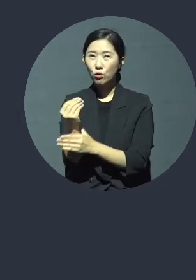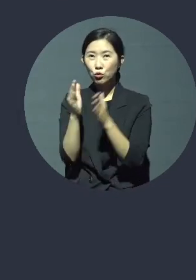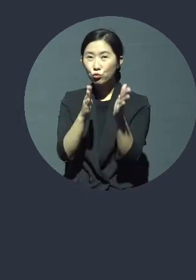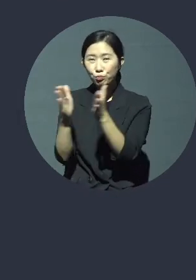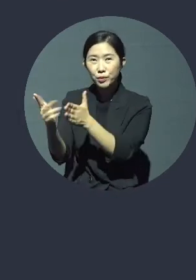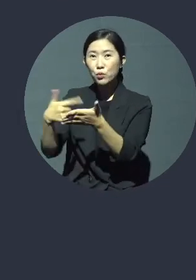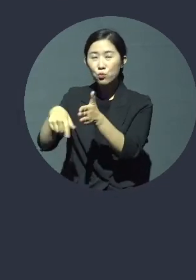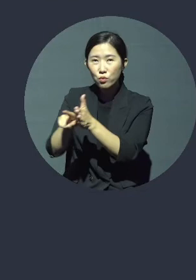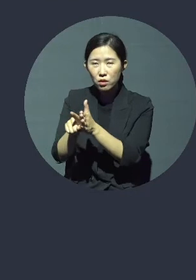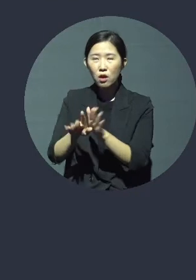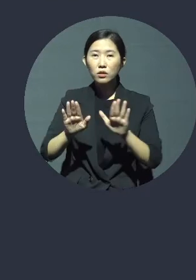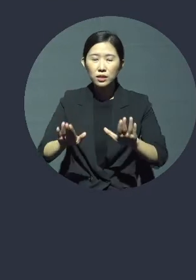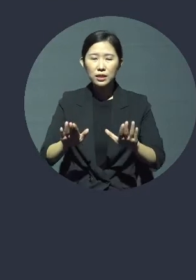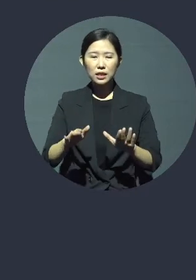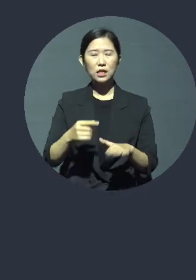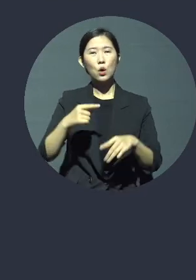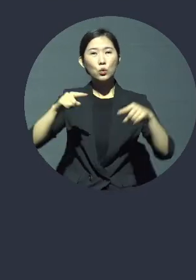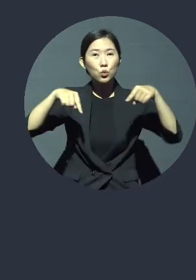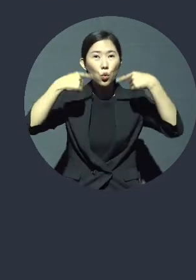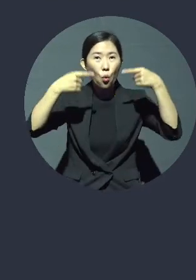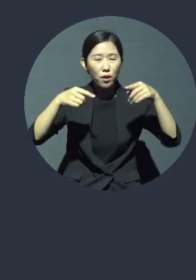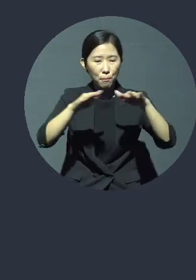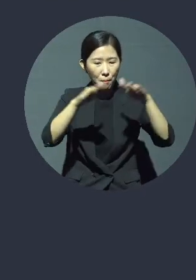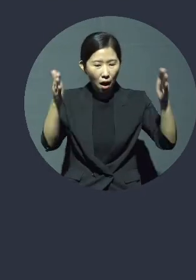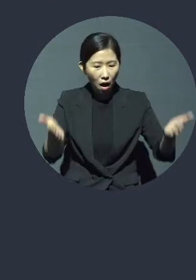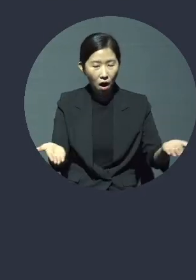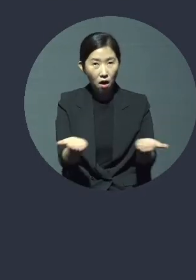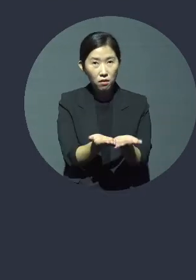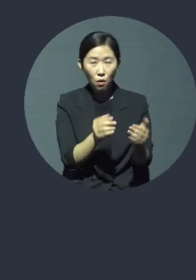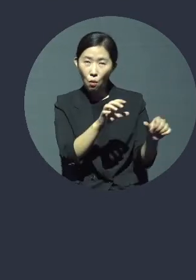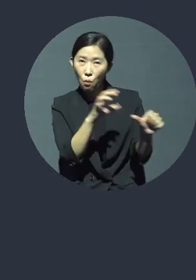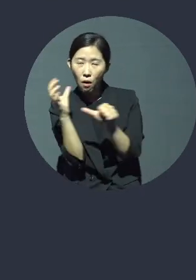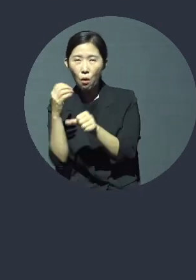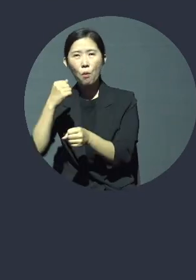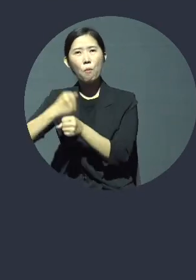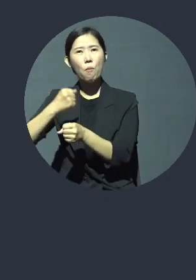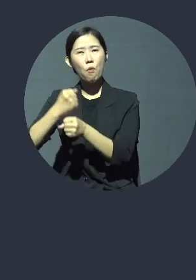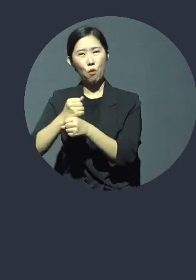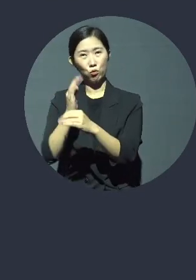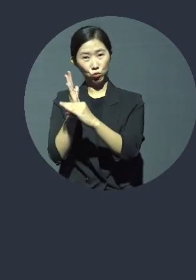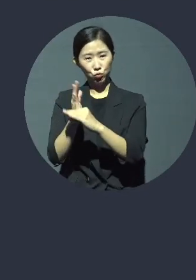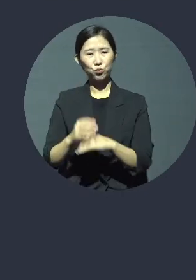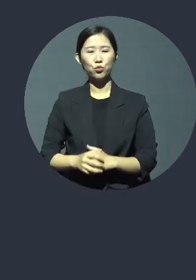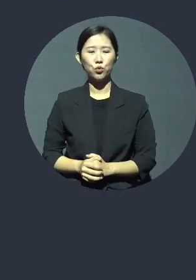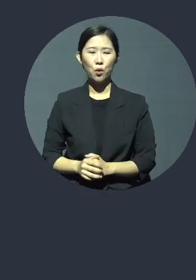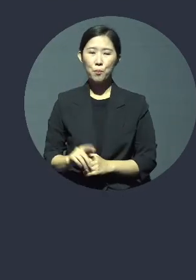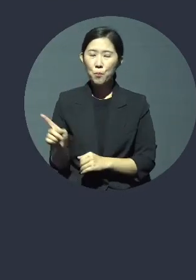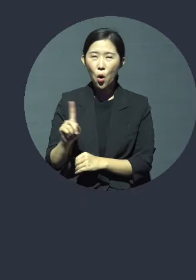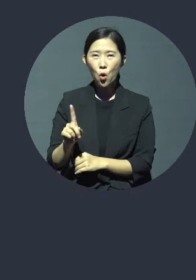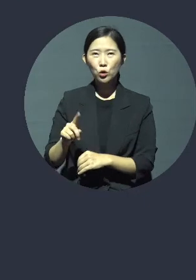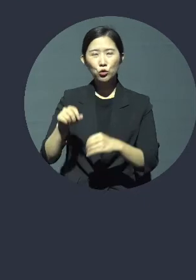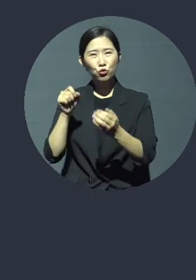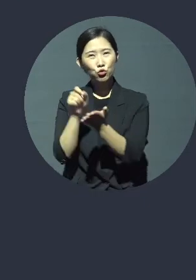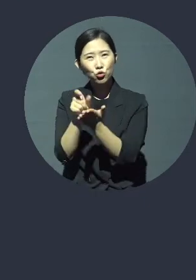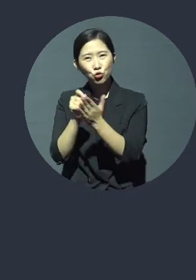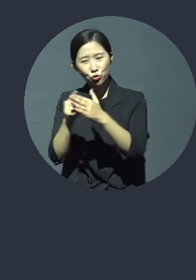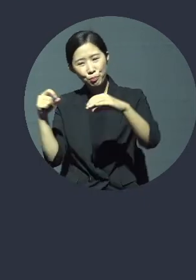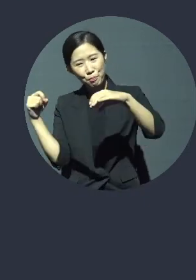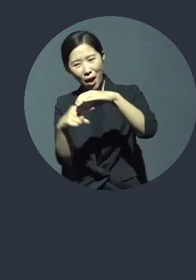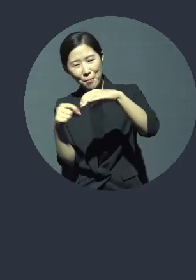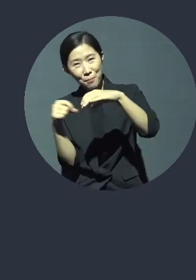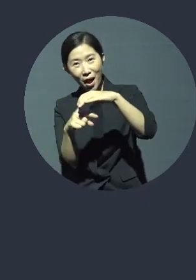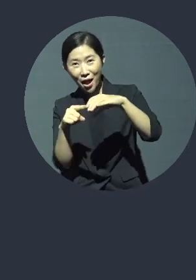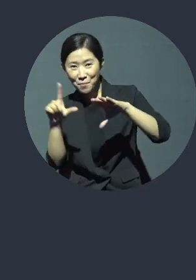작업들도 시작을 하고 있습니다. 여기 보이시는 뭐 이렇게 응원 도구라든지 또 축구를 이제 집에서 할 수 있는